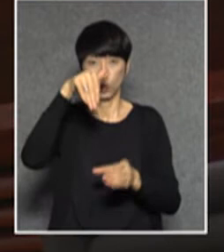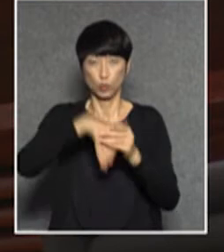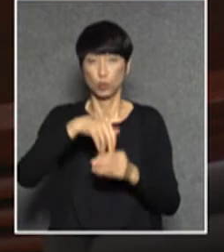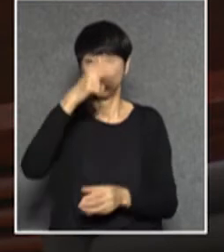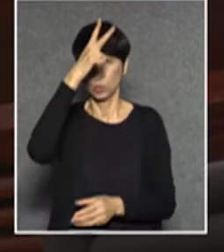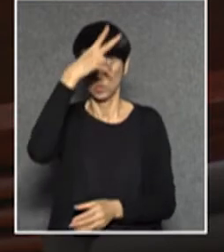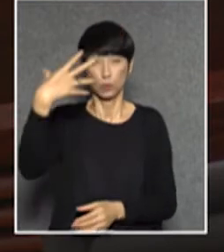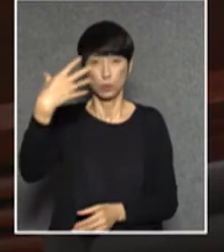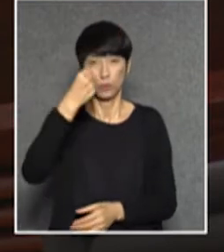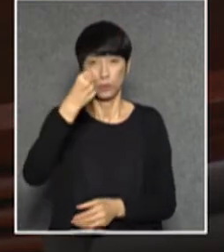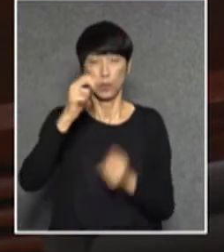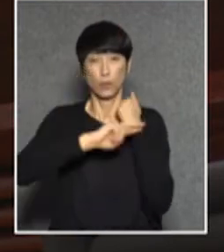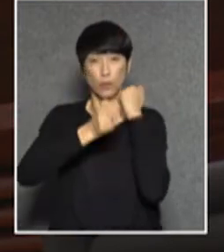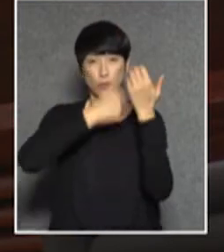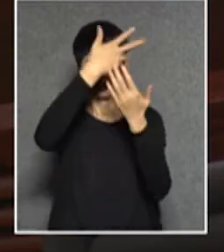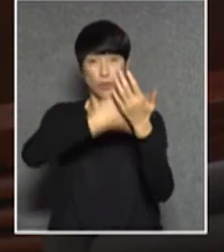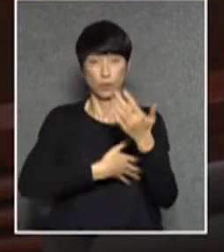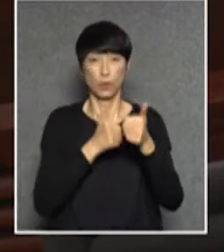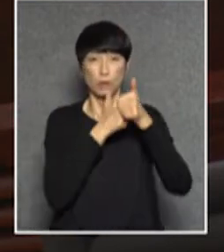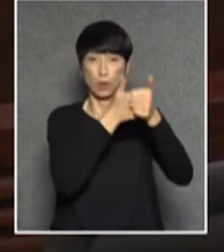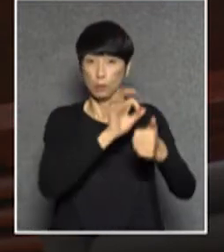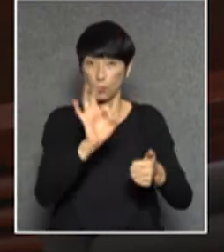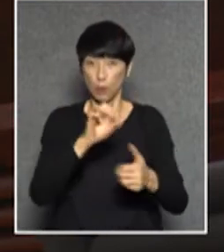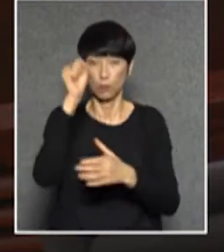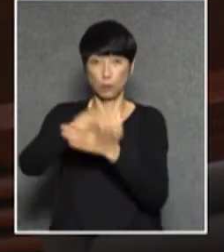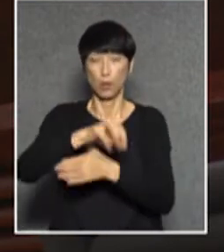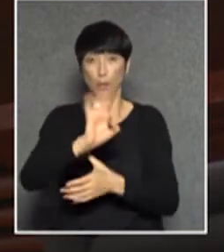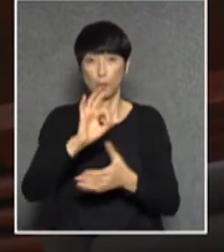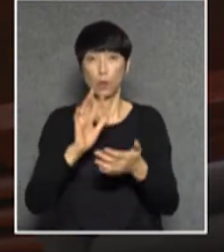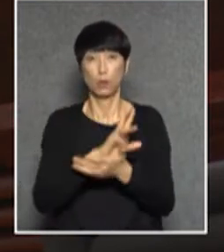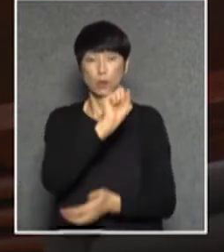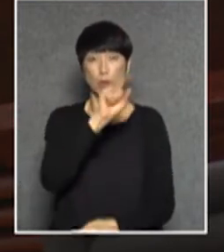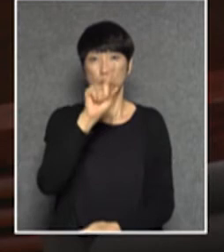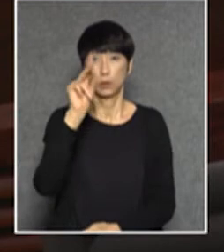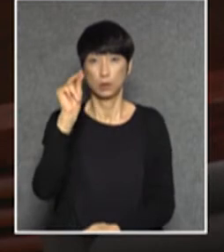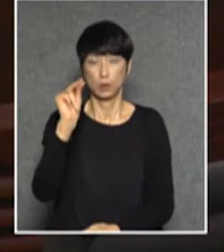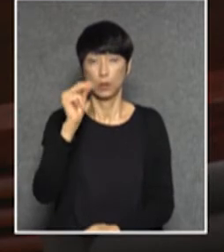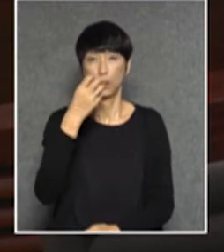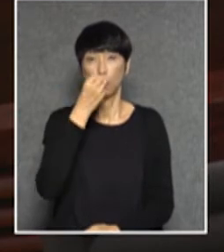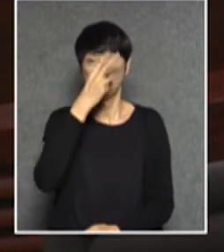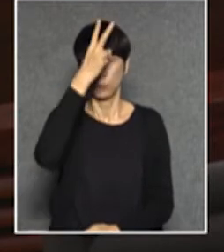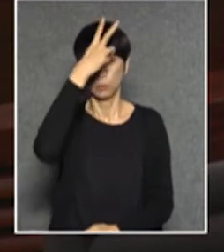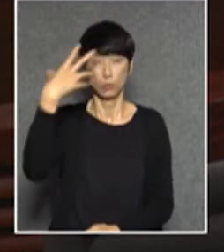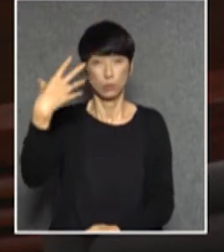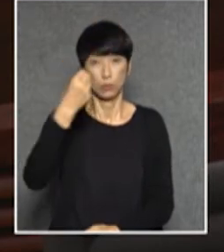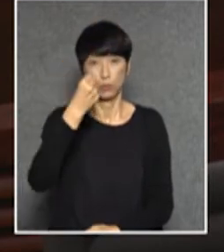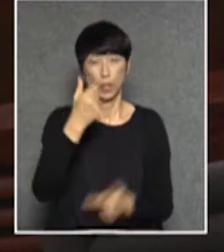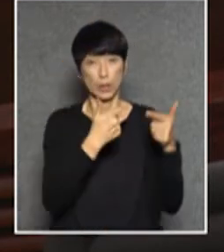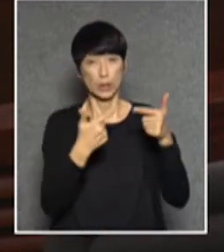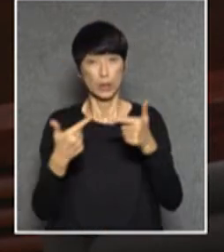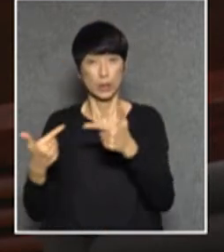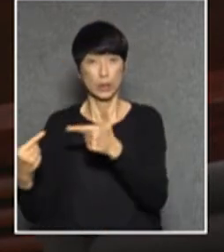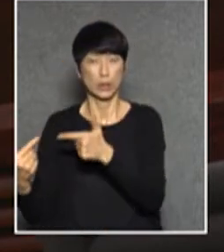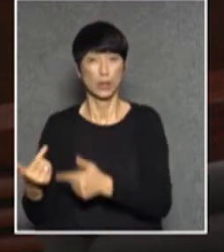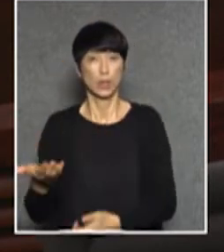未能夠經法定程序獲得通過，2017年行政長官產生辦法需繼續沿用